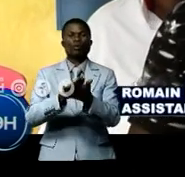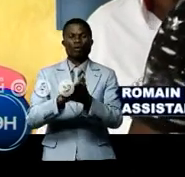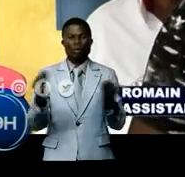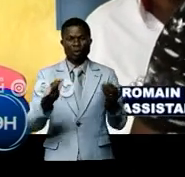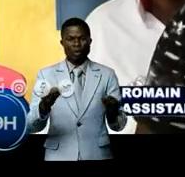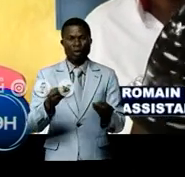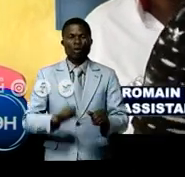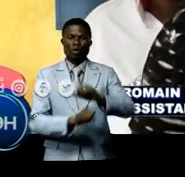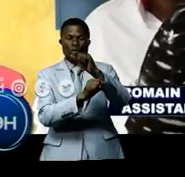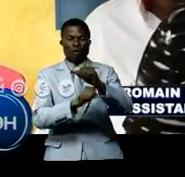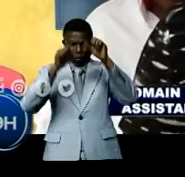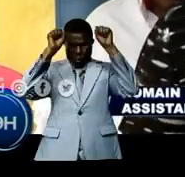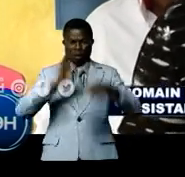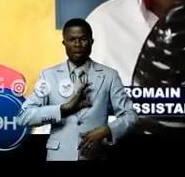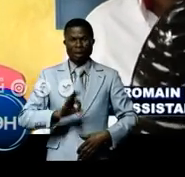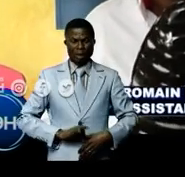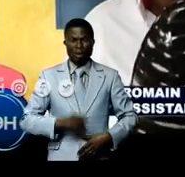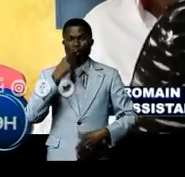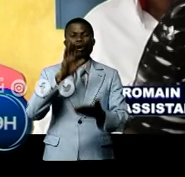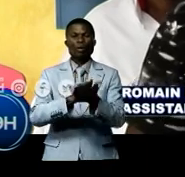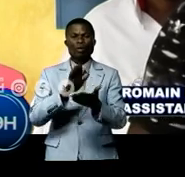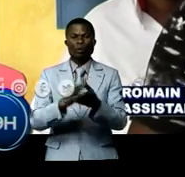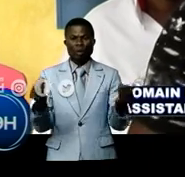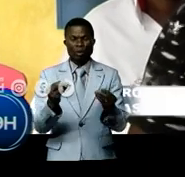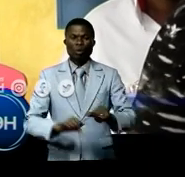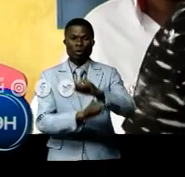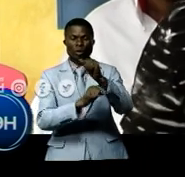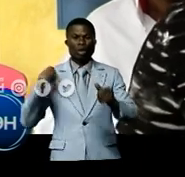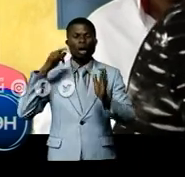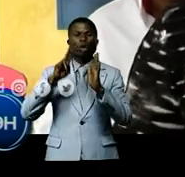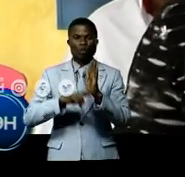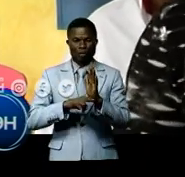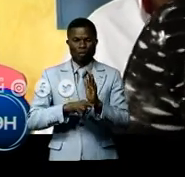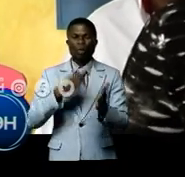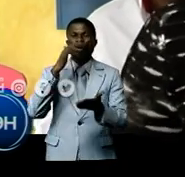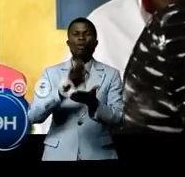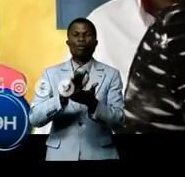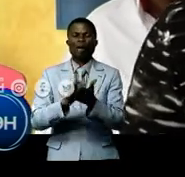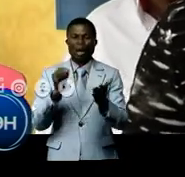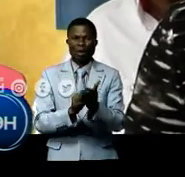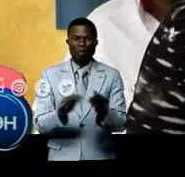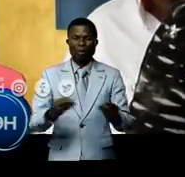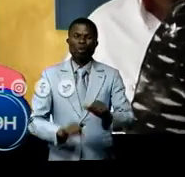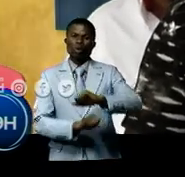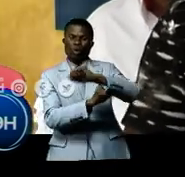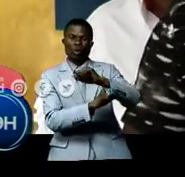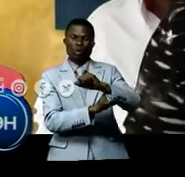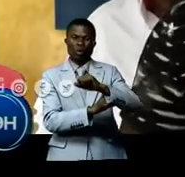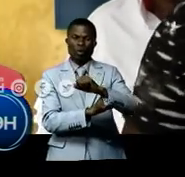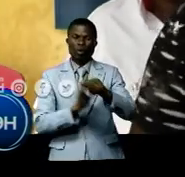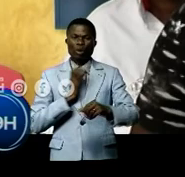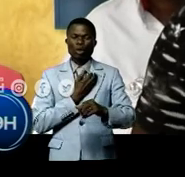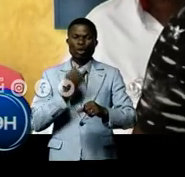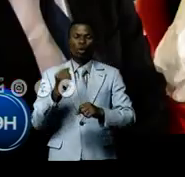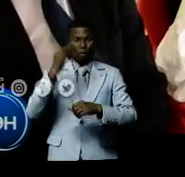que vous accompagnez les chefs de l'État. Félicitations parce que vous accompagnez le gouvernement. Félicitations parce que vous accompagnez notre